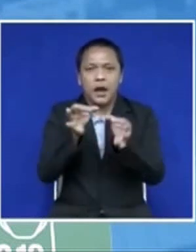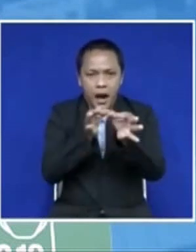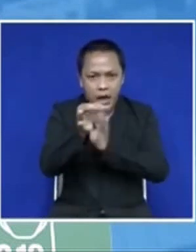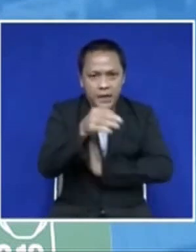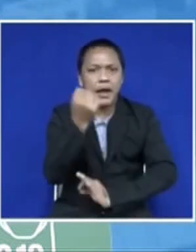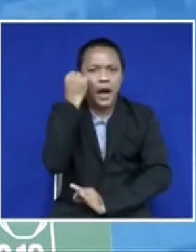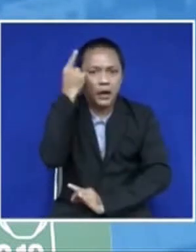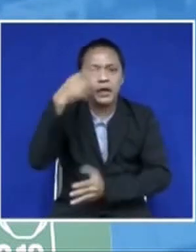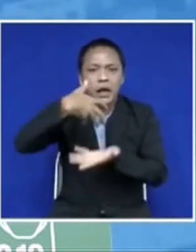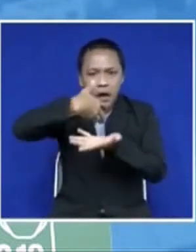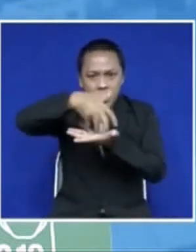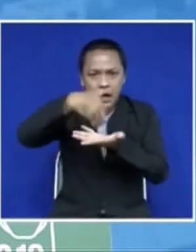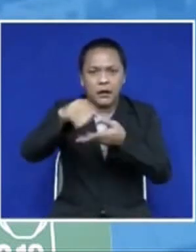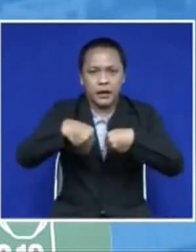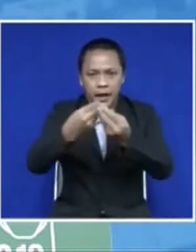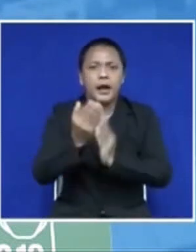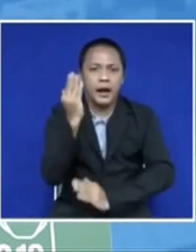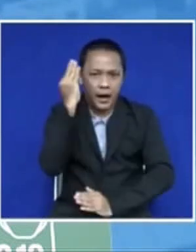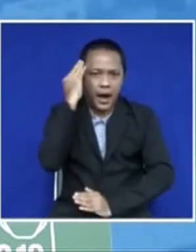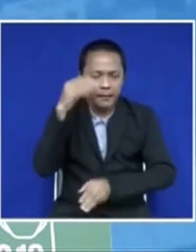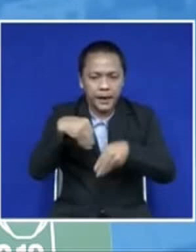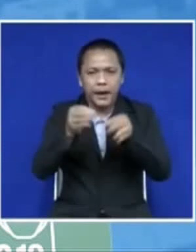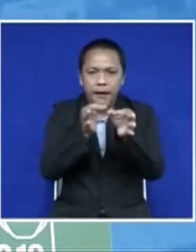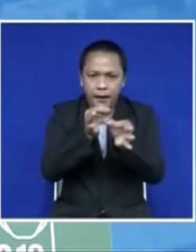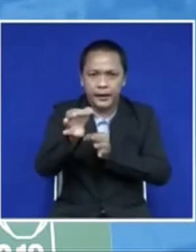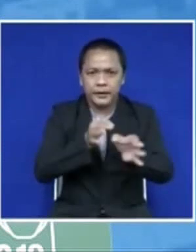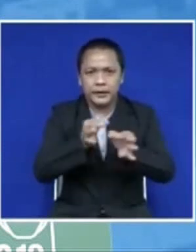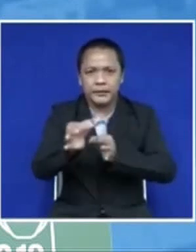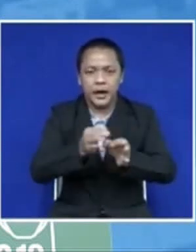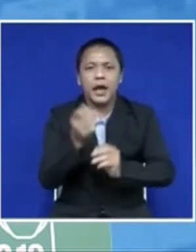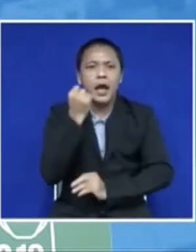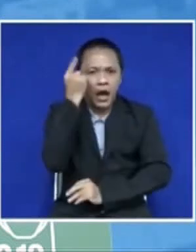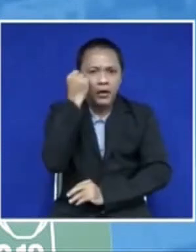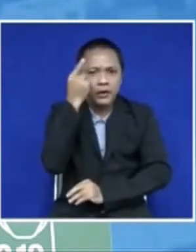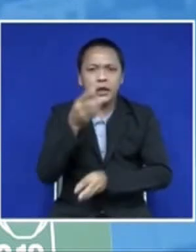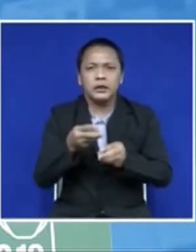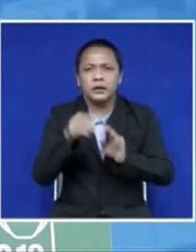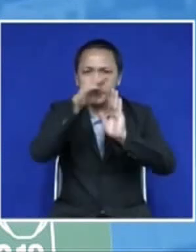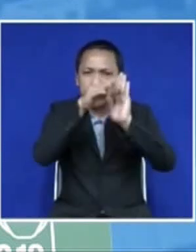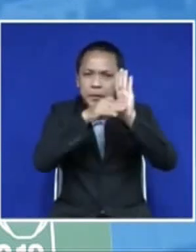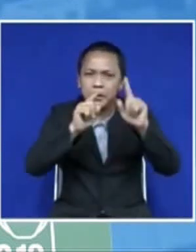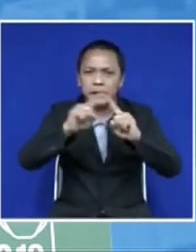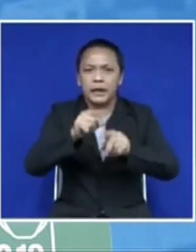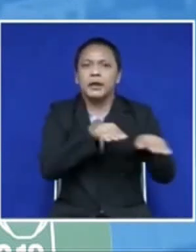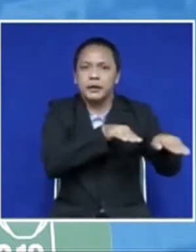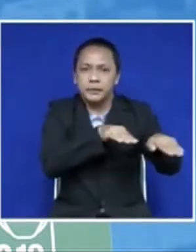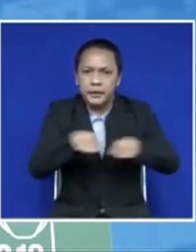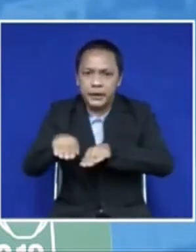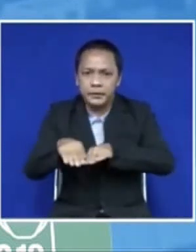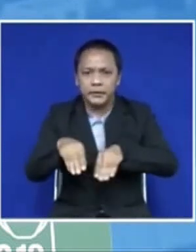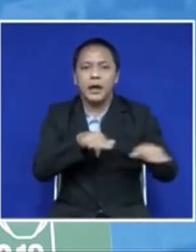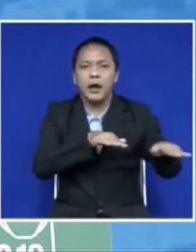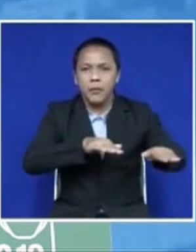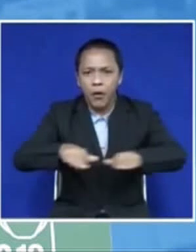อัดทำให้มีการส่งต่อเชื้อกันเป็นจำนวนมากการรายงานผลที่เกิดขึ้นเมื่อวันที่ 20ธันวาคมคุณหมอ 7ที่